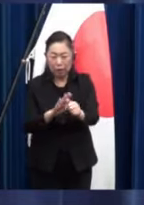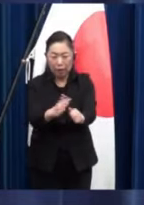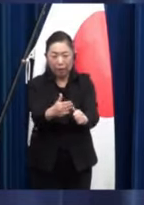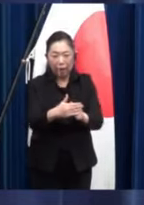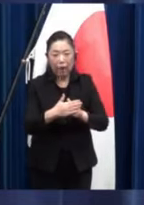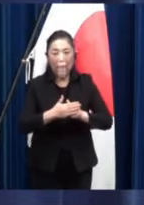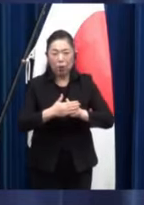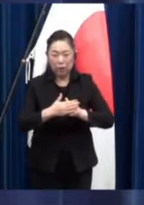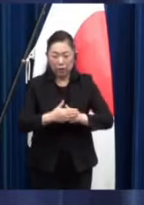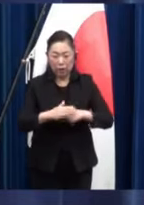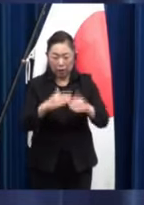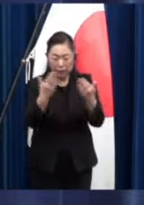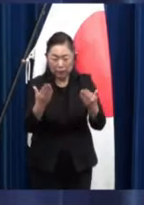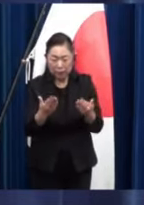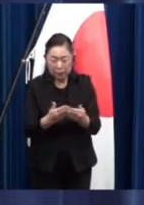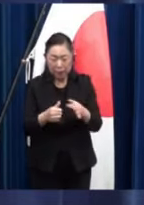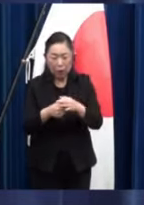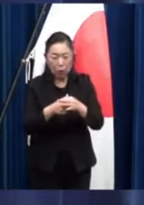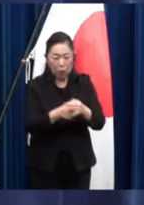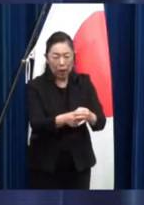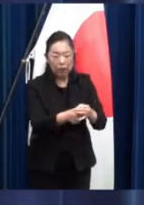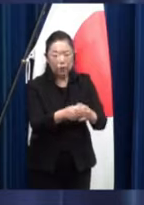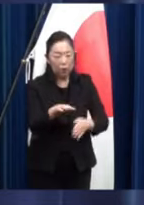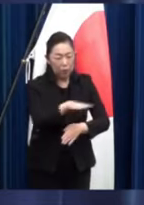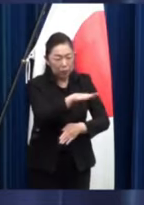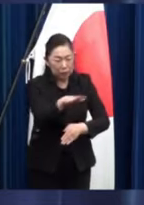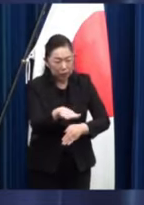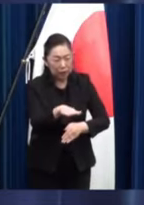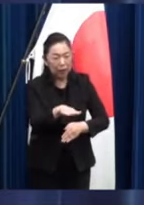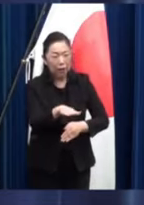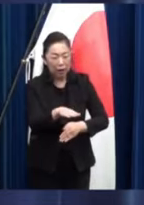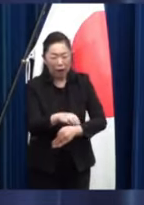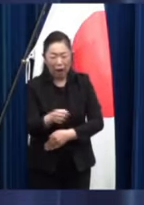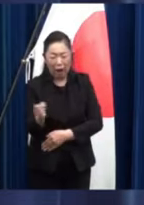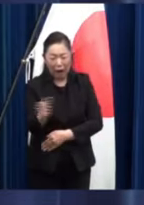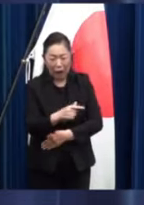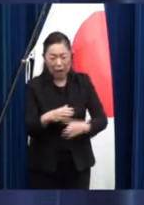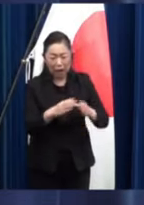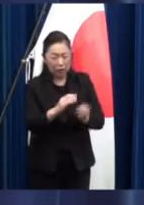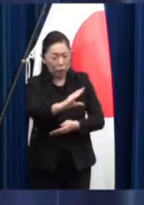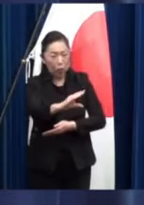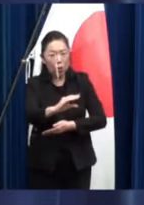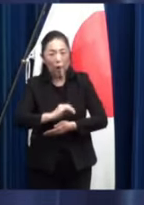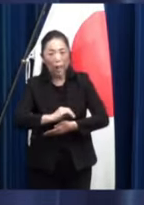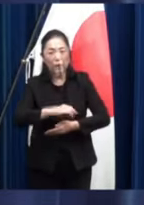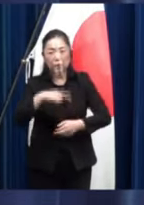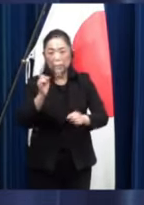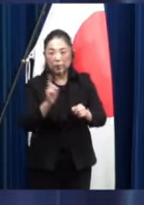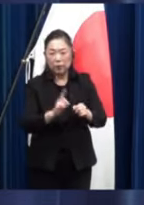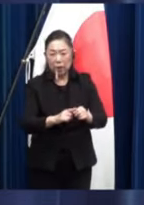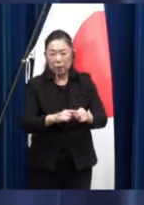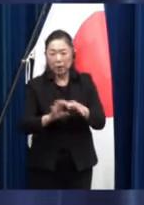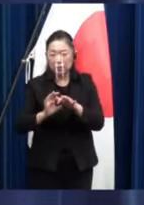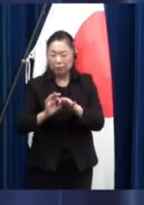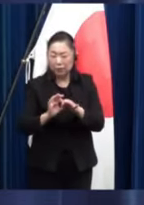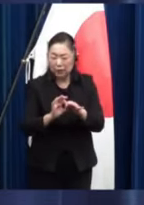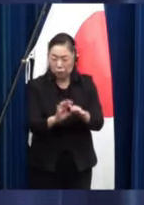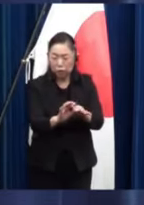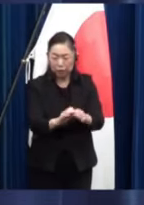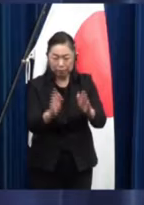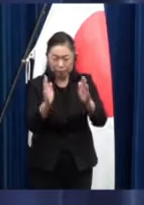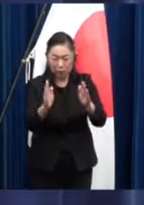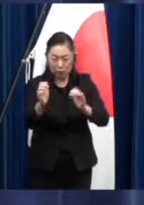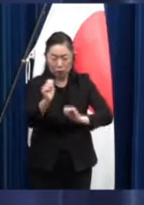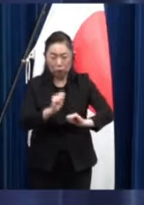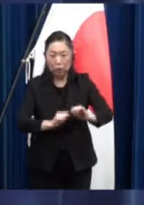し、すべての拉致被害者の一日も早い帰国を実現すべく、引き続き全力で取